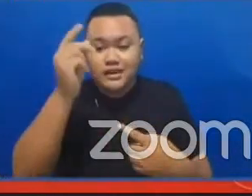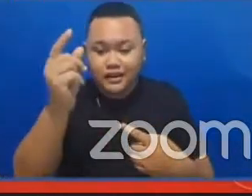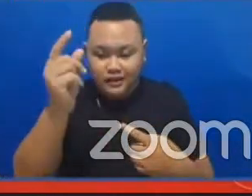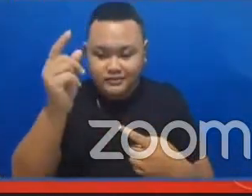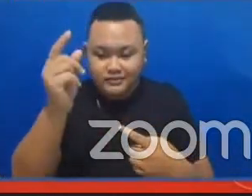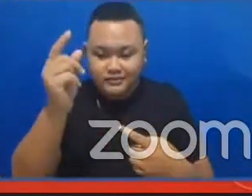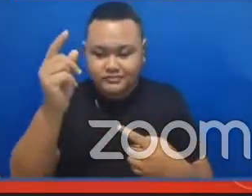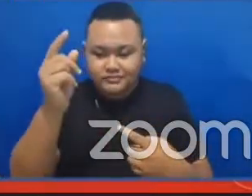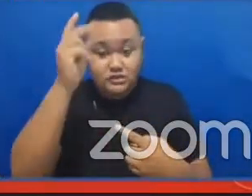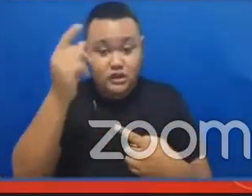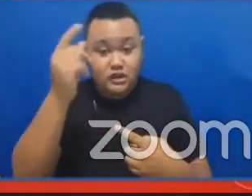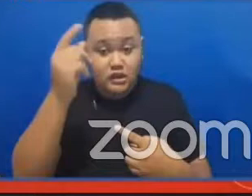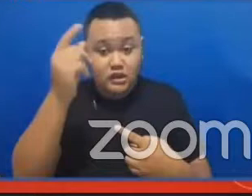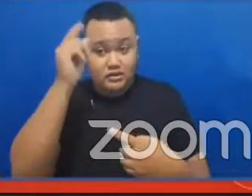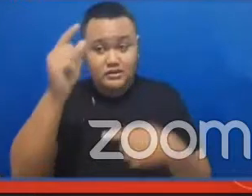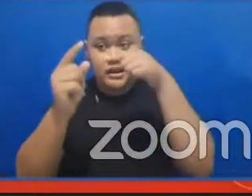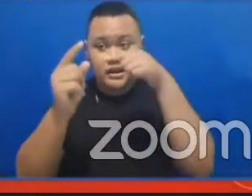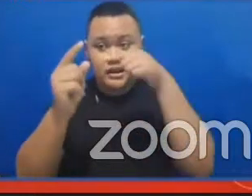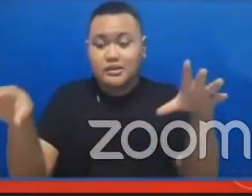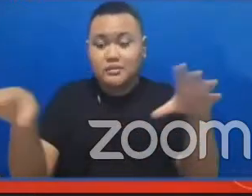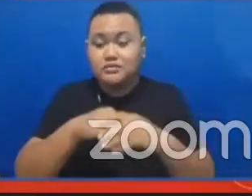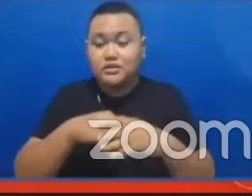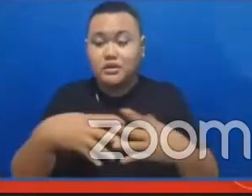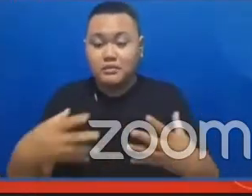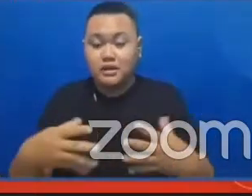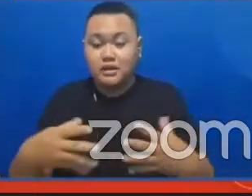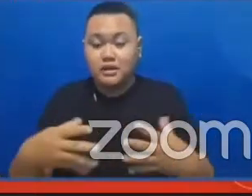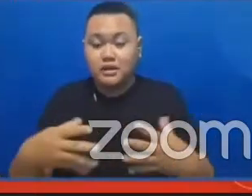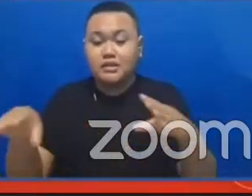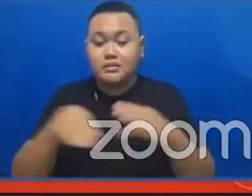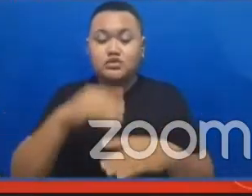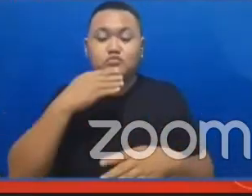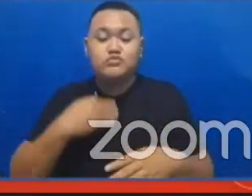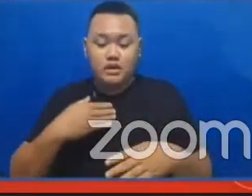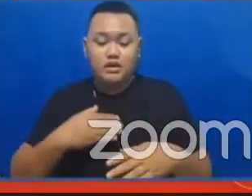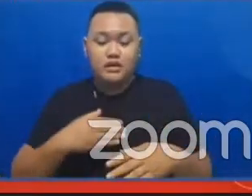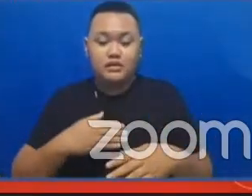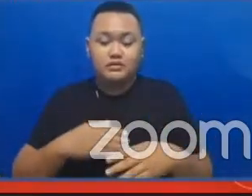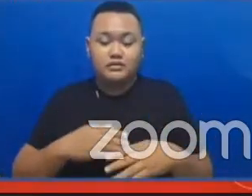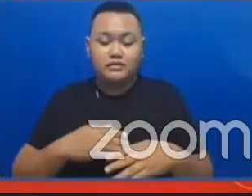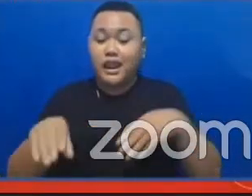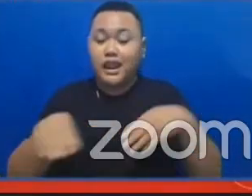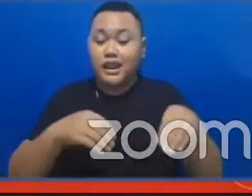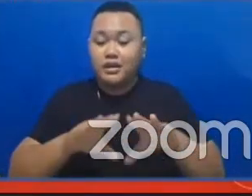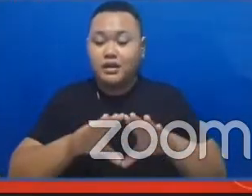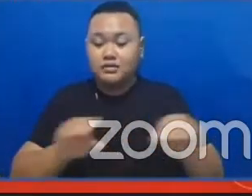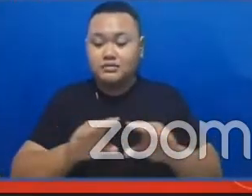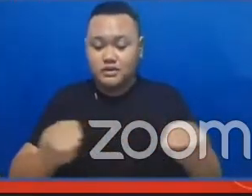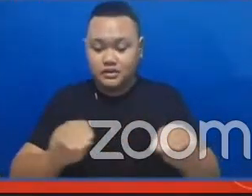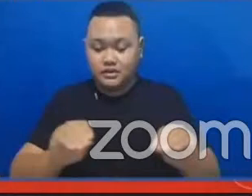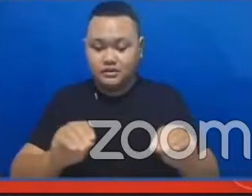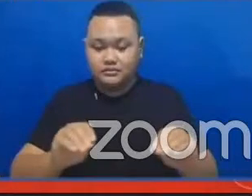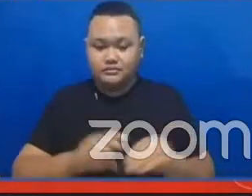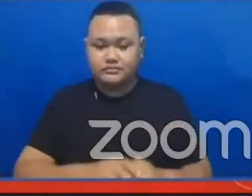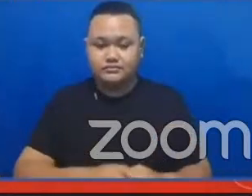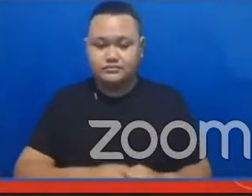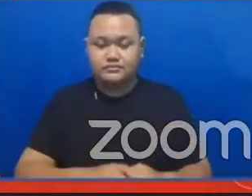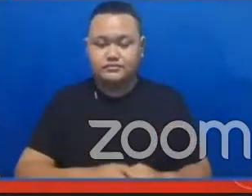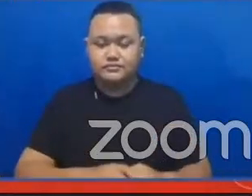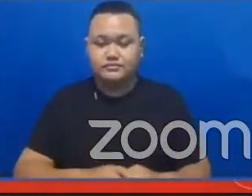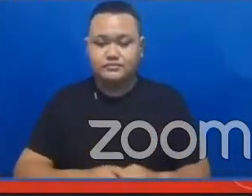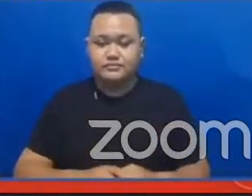merencanakan itu termasuk lembar kerja. Jadi lembar kerja inilah yang